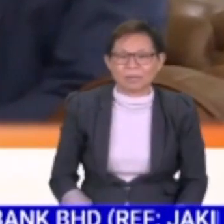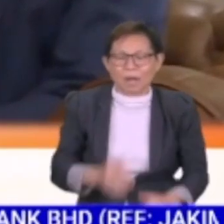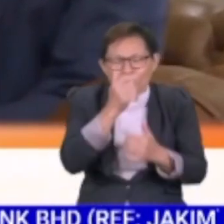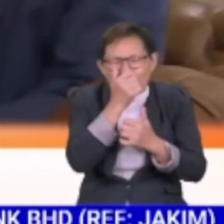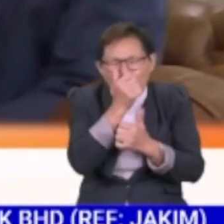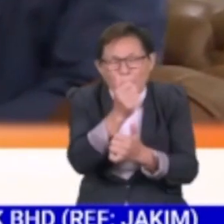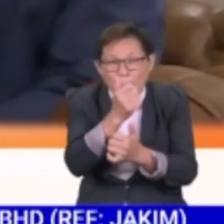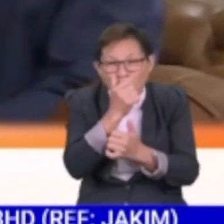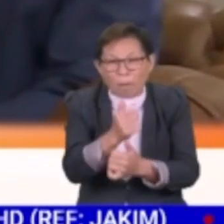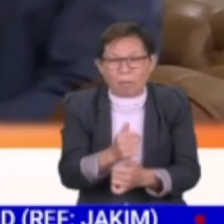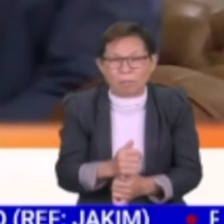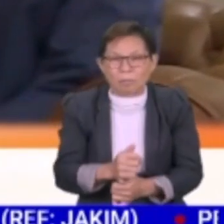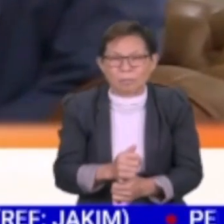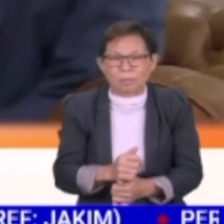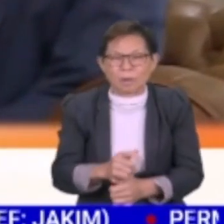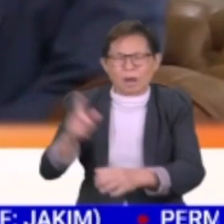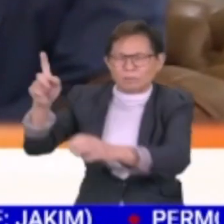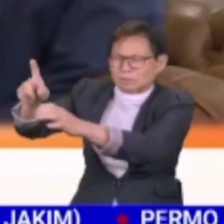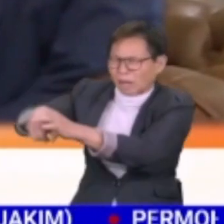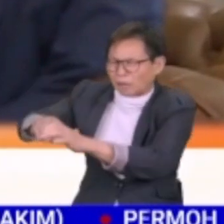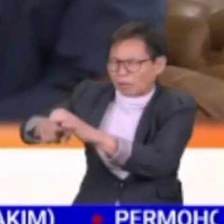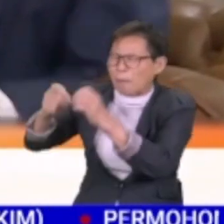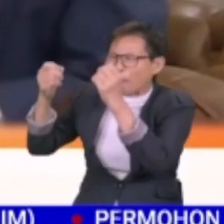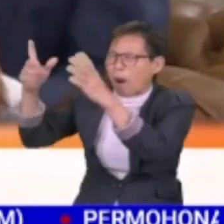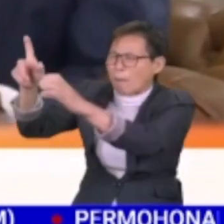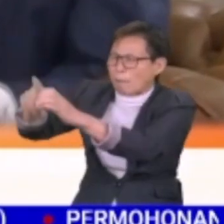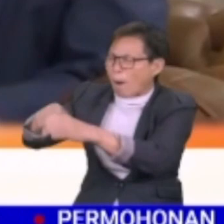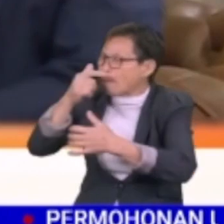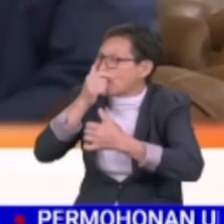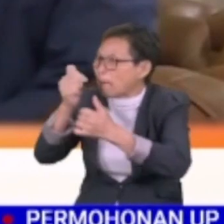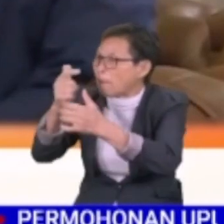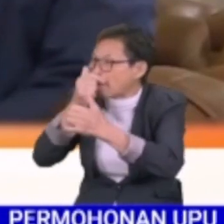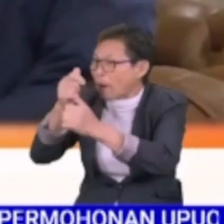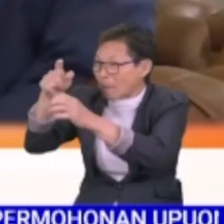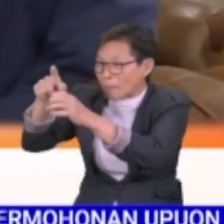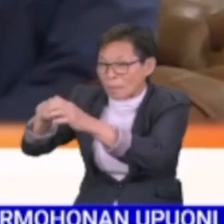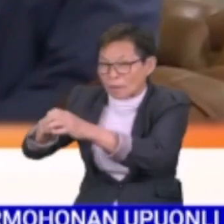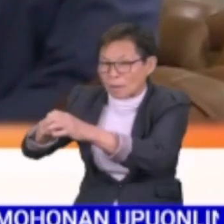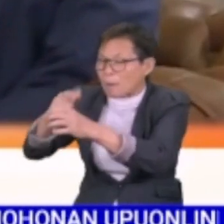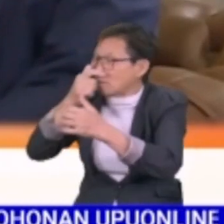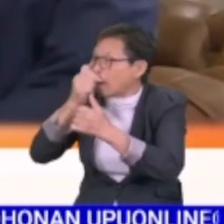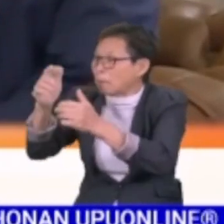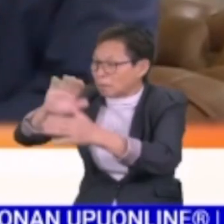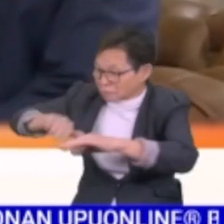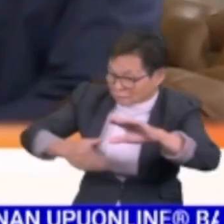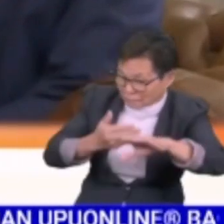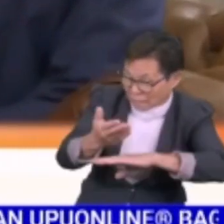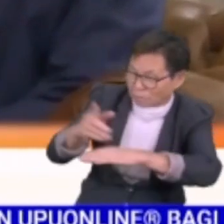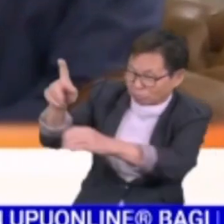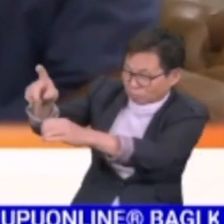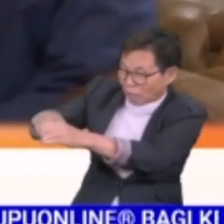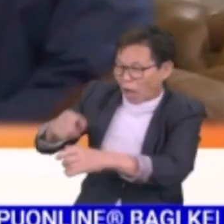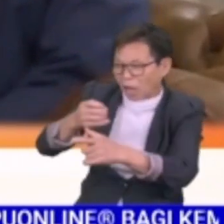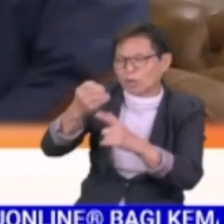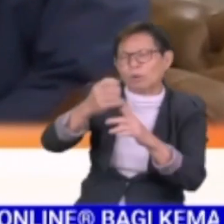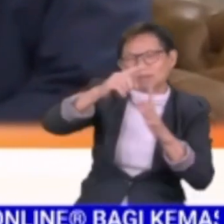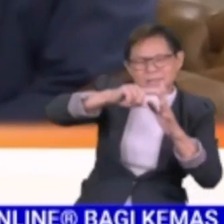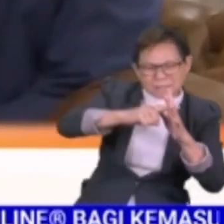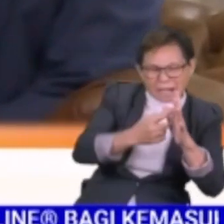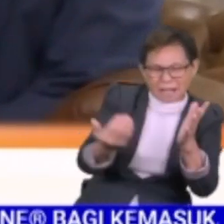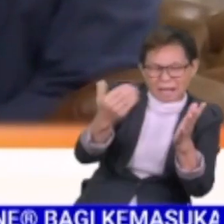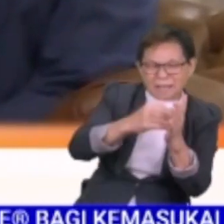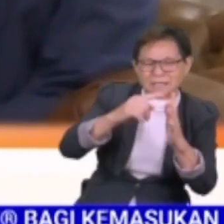minat lagi ataupun menarik Lebih ramai lagi peminat peminat silat ataupun menghidupkan